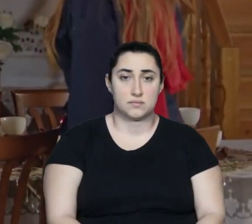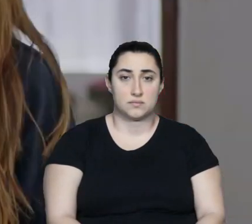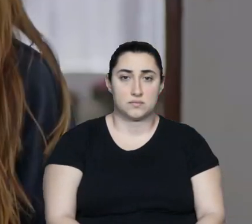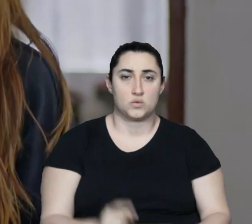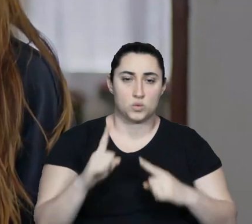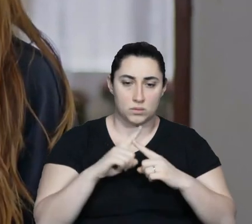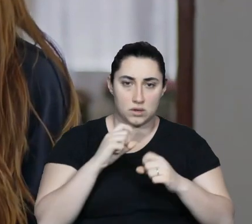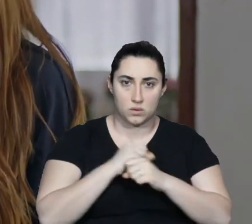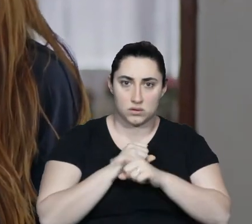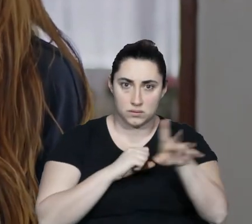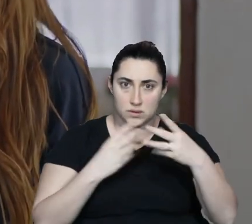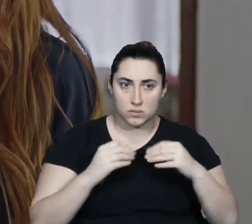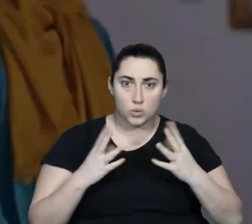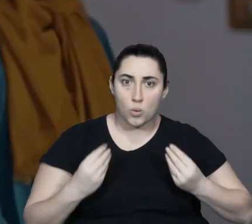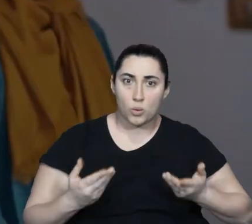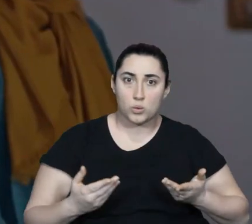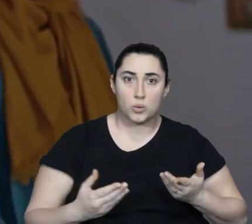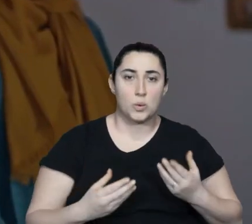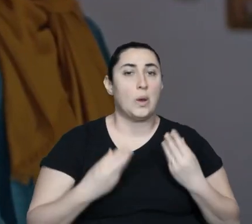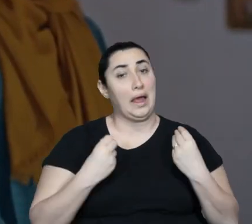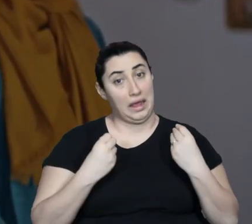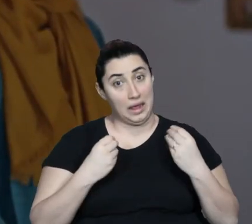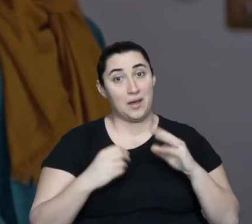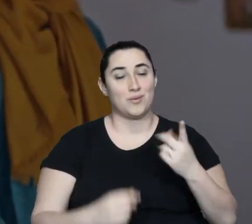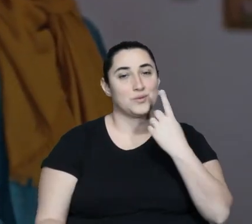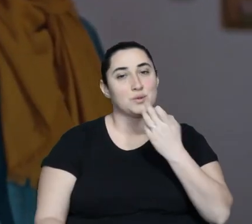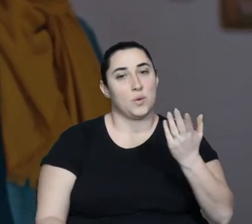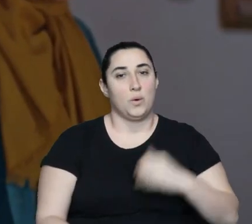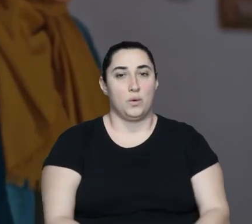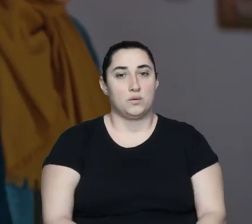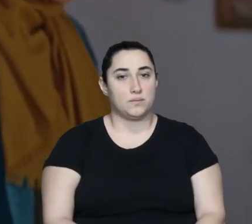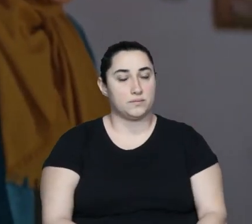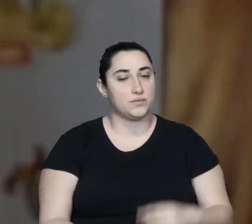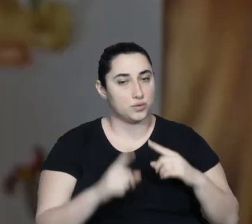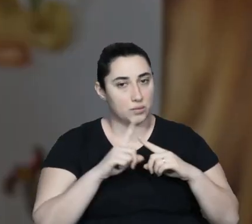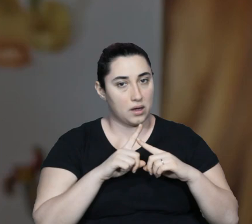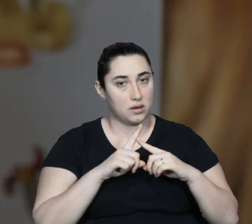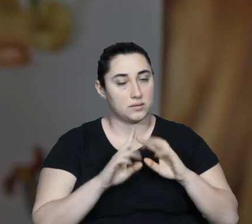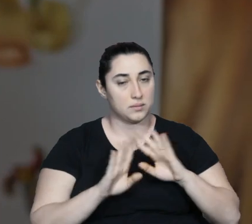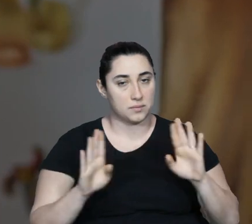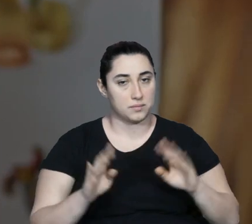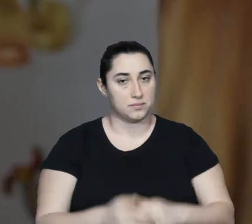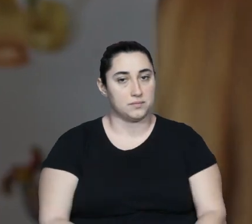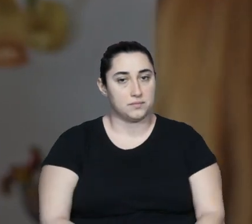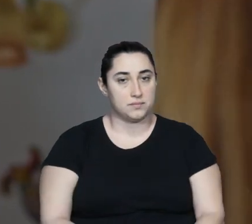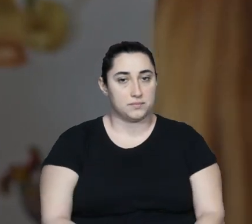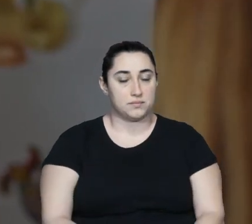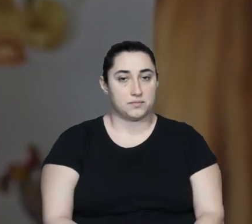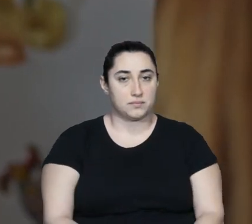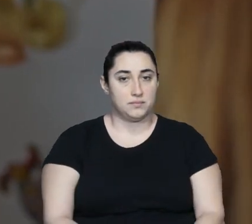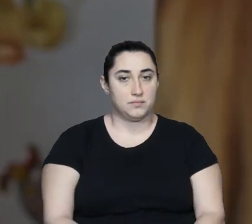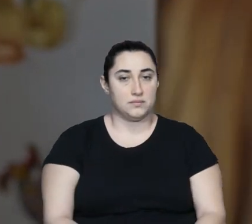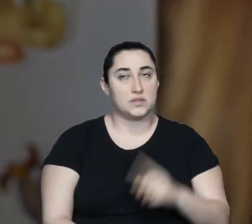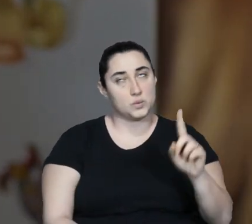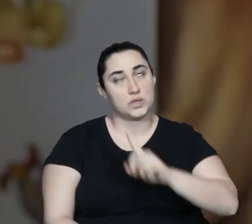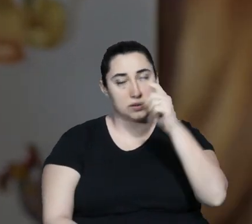Tuğba, Gökçe, iyi misiniz? Hayrola? Hayrola. Ha, bir de soruyor ya. Tuğba, tamam.